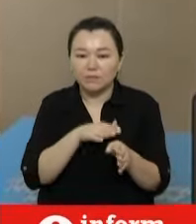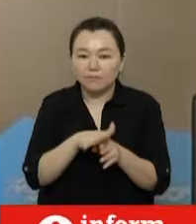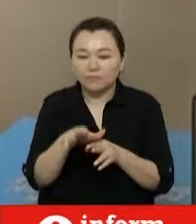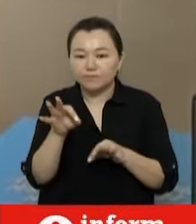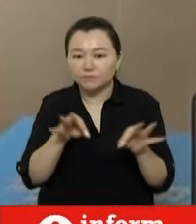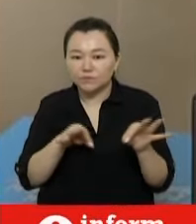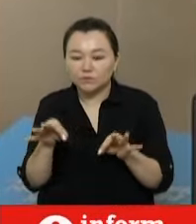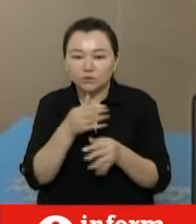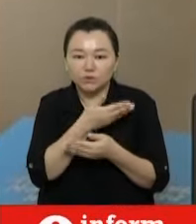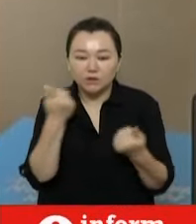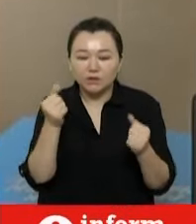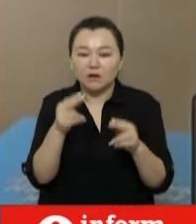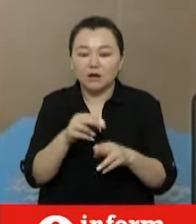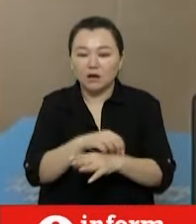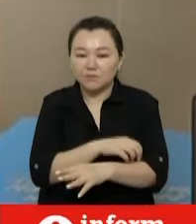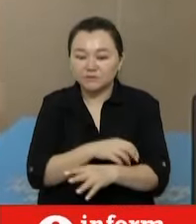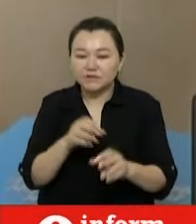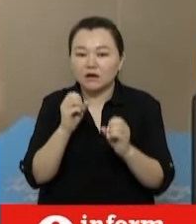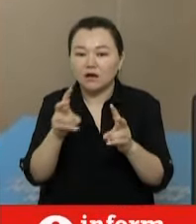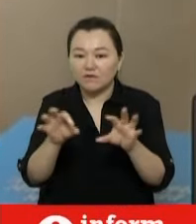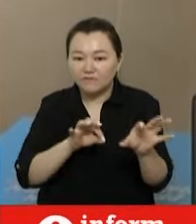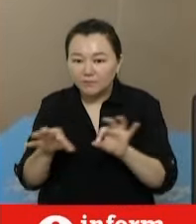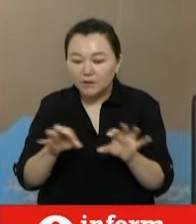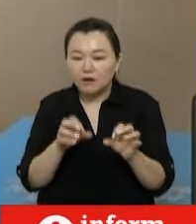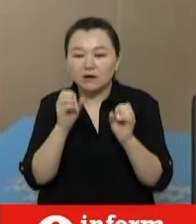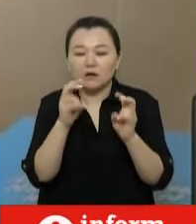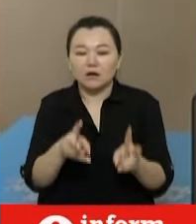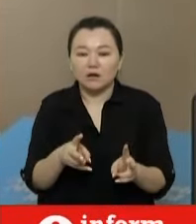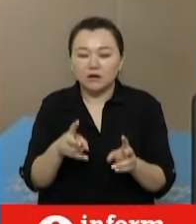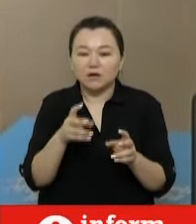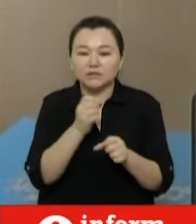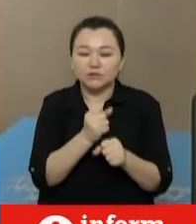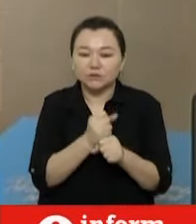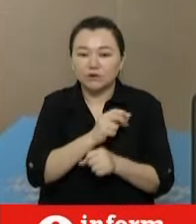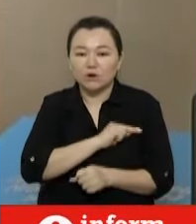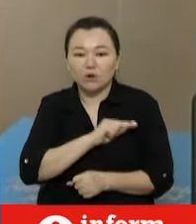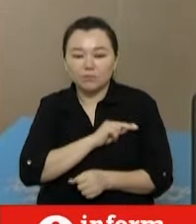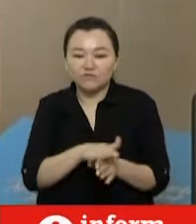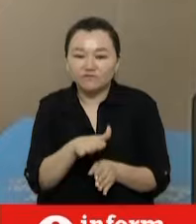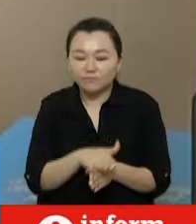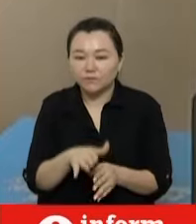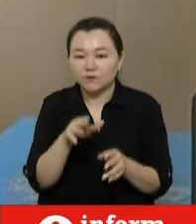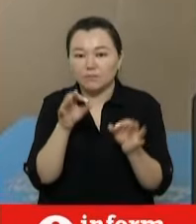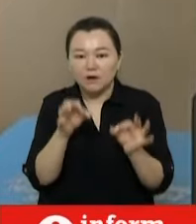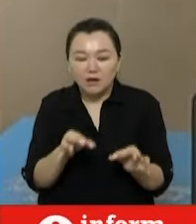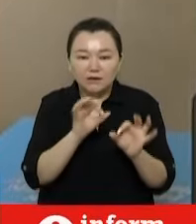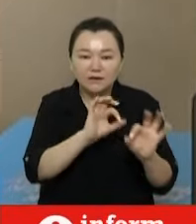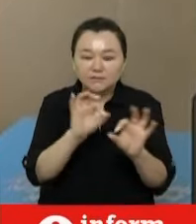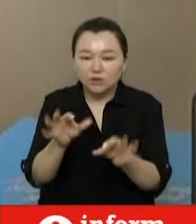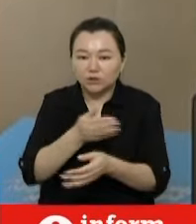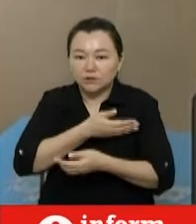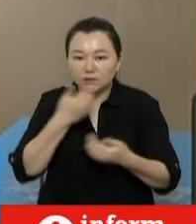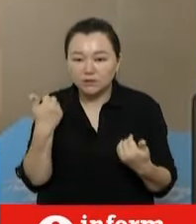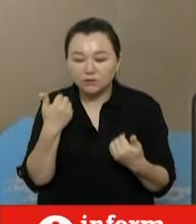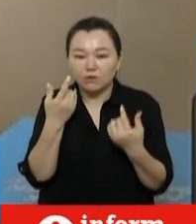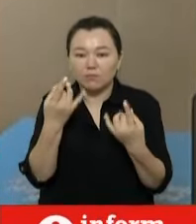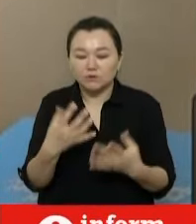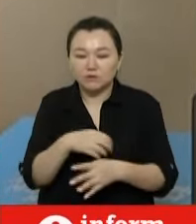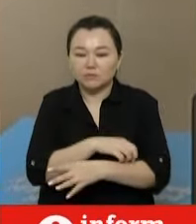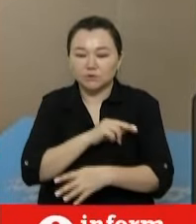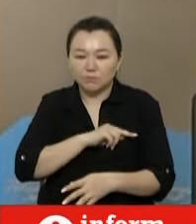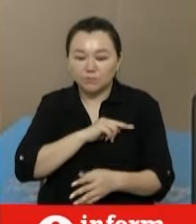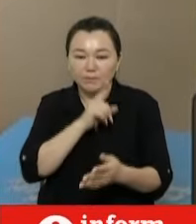қалай құрылып, қалай жұмыс жасайтыны жайлы халыққа дұрыс хабарланбаған. Сол себептен комиссия жұмысын жеңілдетіп, халықпен